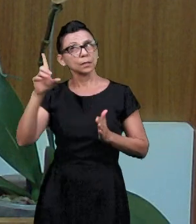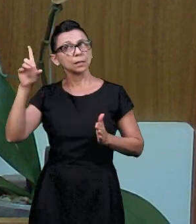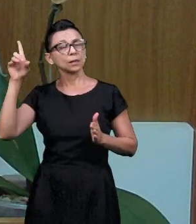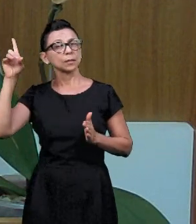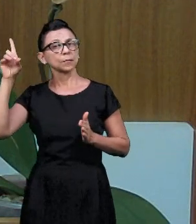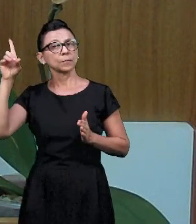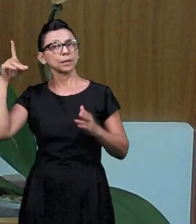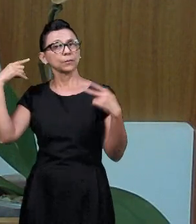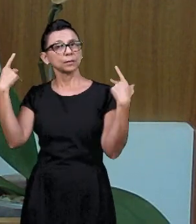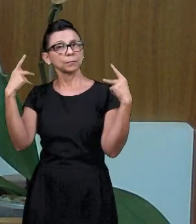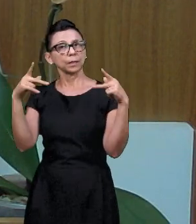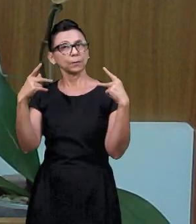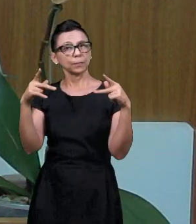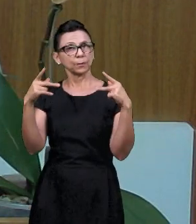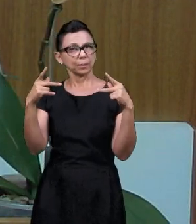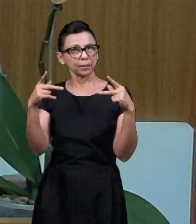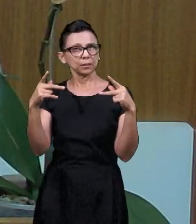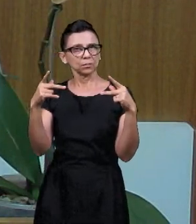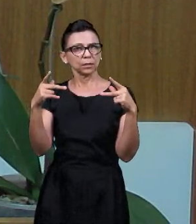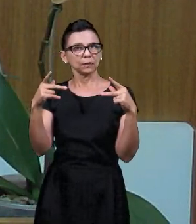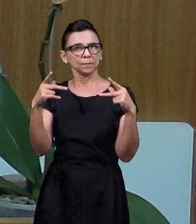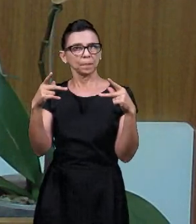cela, après, on va